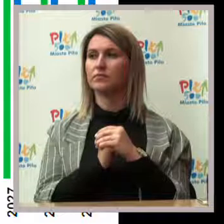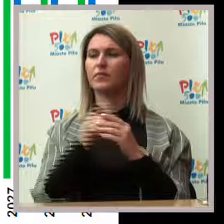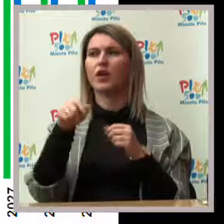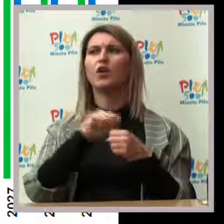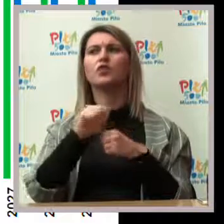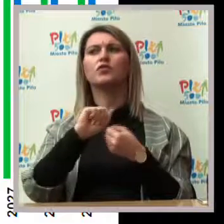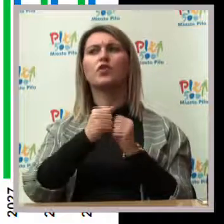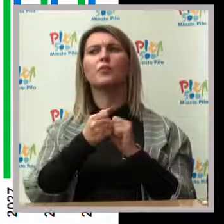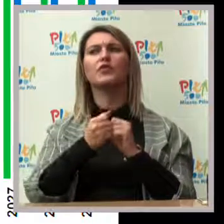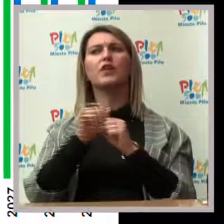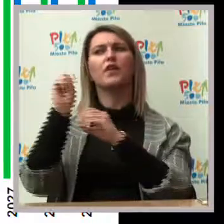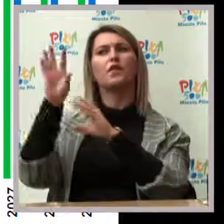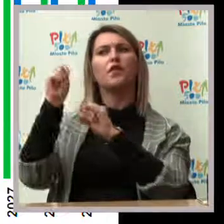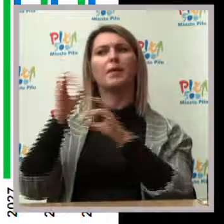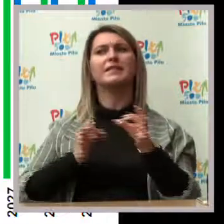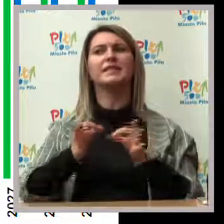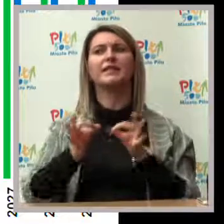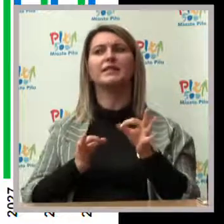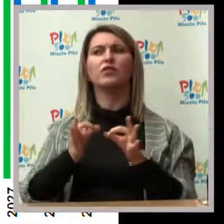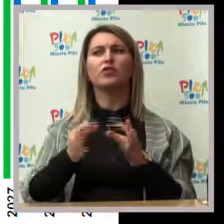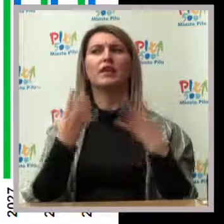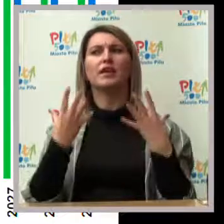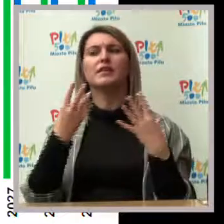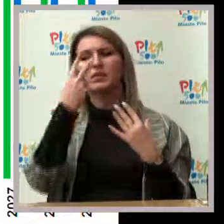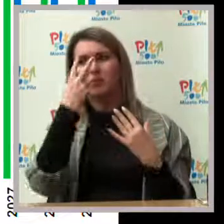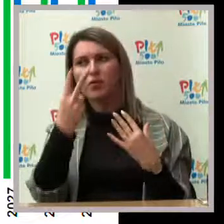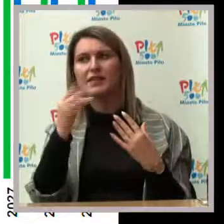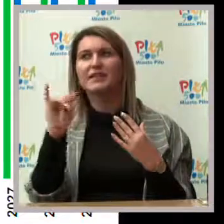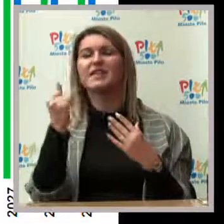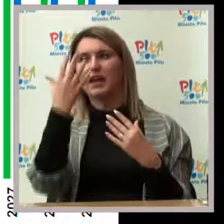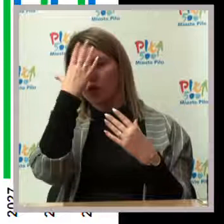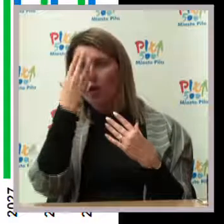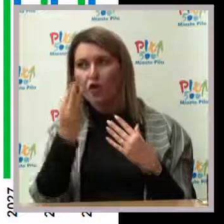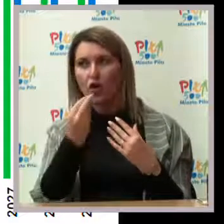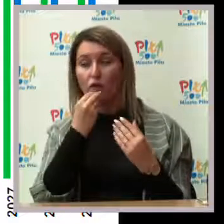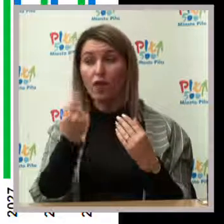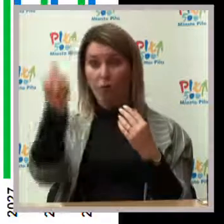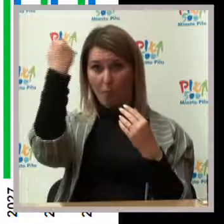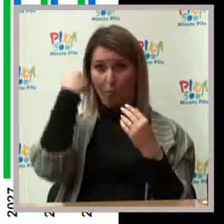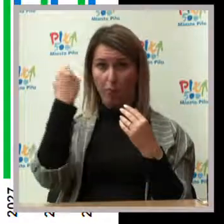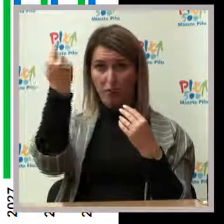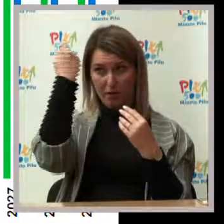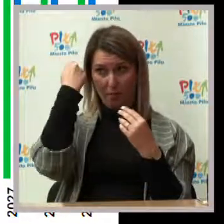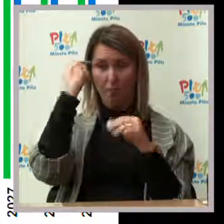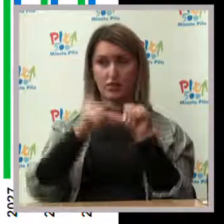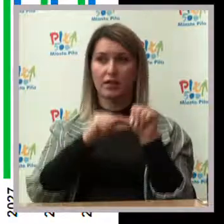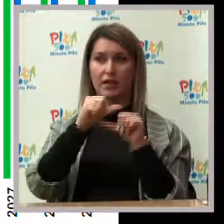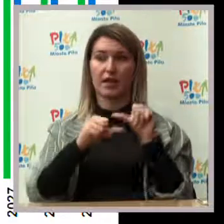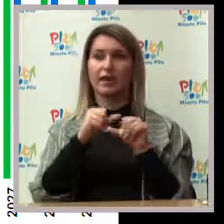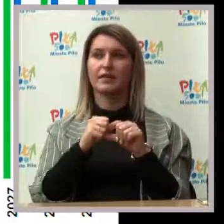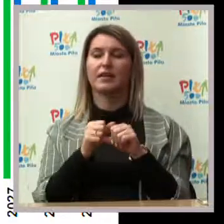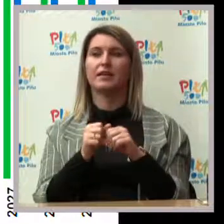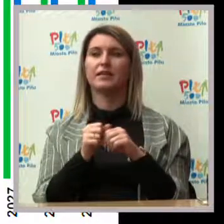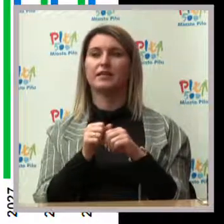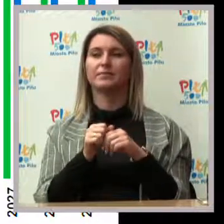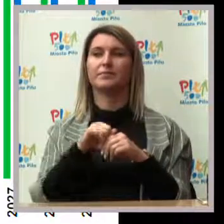pokazać, jak kształtowały się budżety poprzednich lat, na ile mamy wpływ na dochody pozyskiwane w